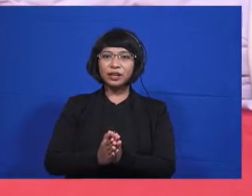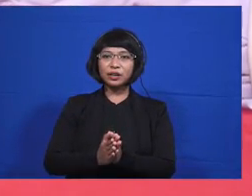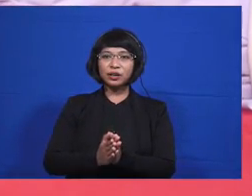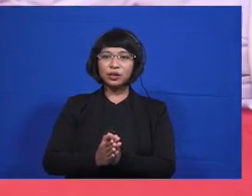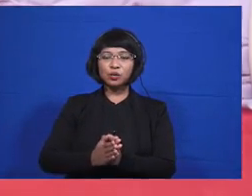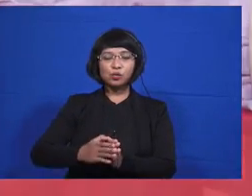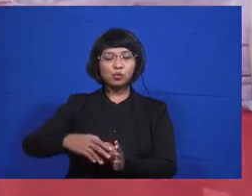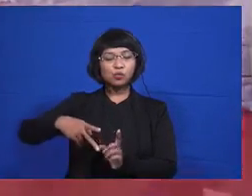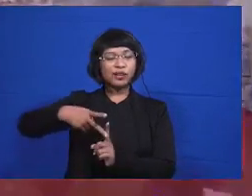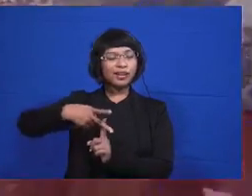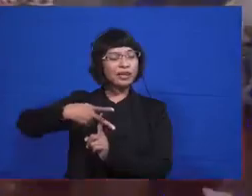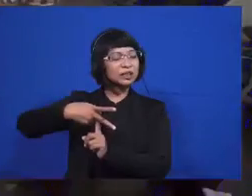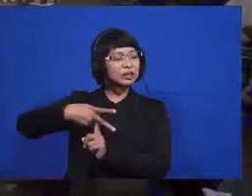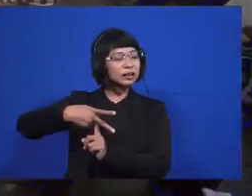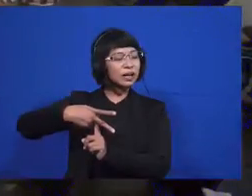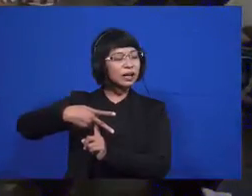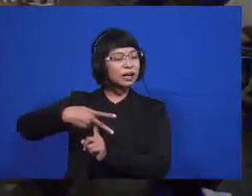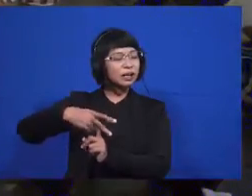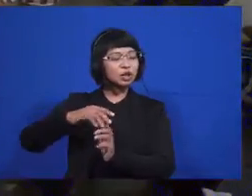Felicitas,